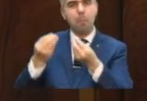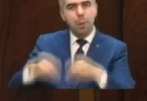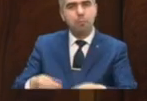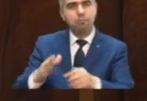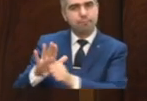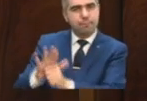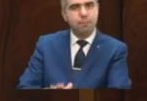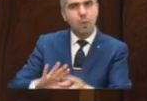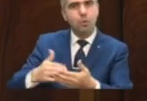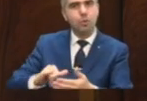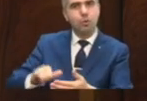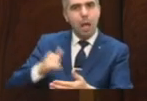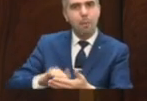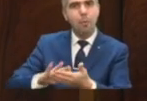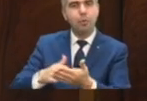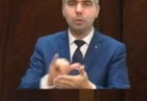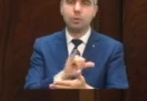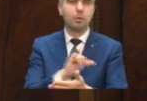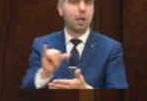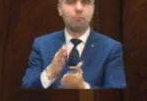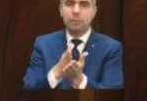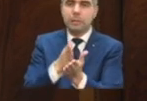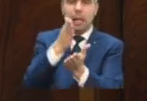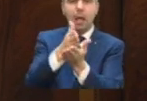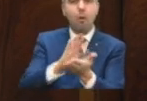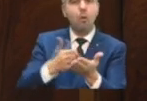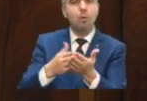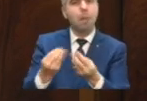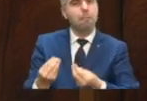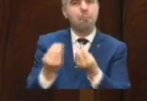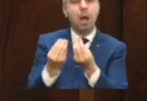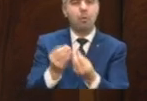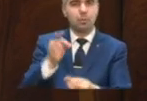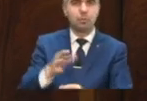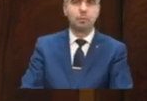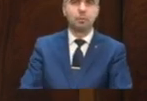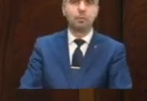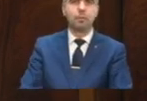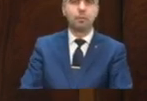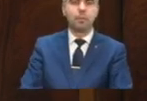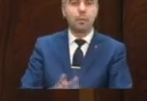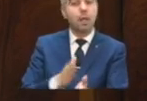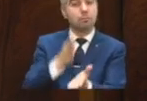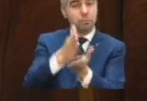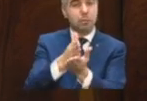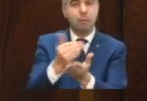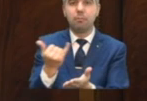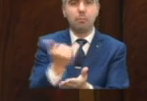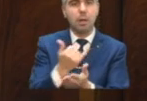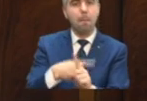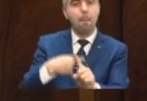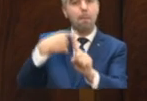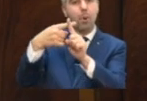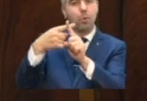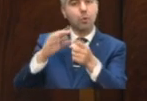كيديروا الشباب ديالنا ولا ما نبخصوش، هما شادين طريقهم وغاديين بينا ولا بلا بينا. غادي يوصلوا القيمة المضافة